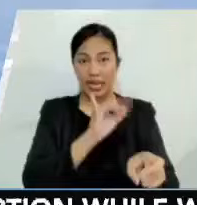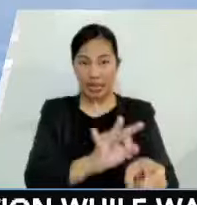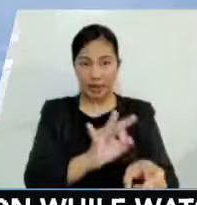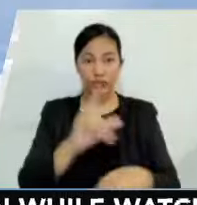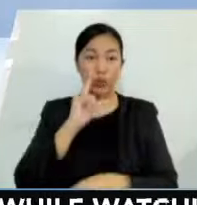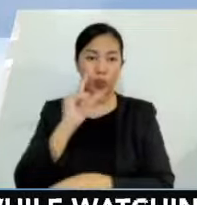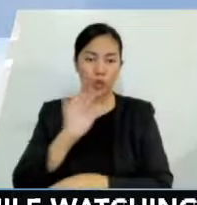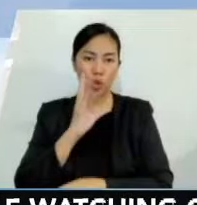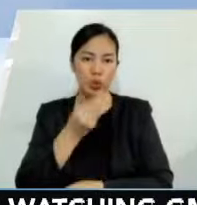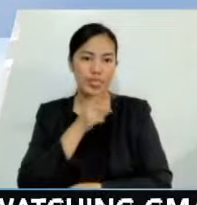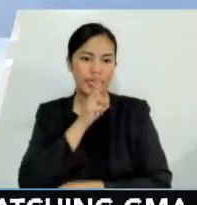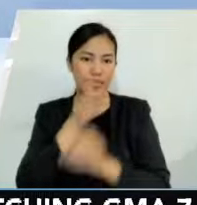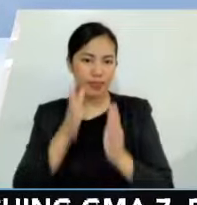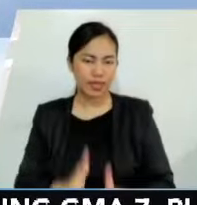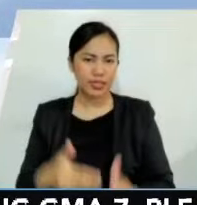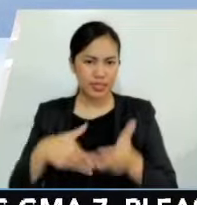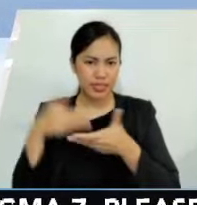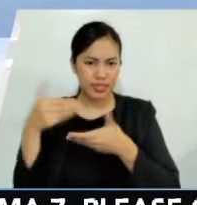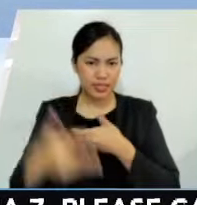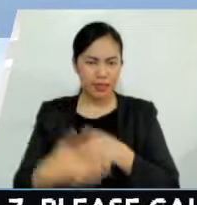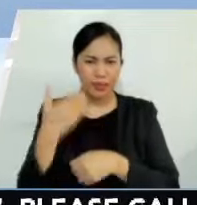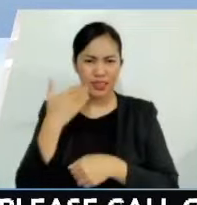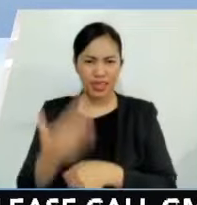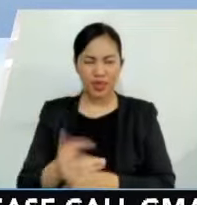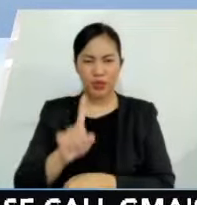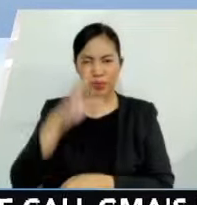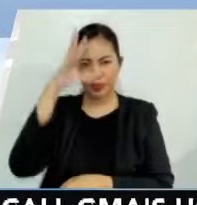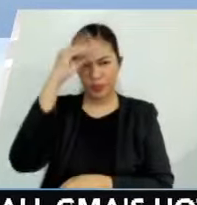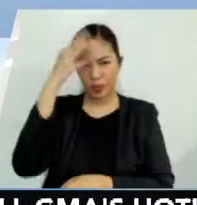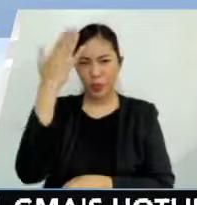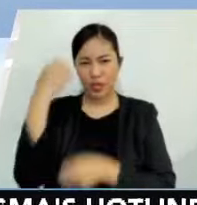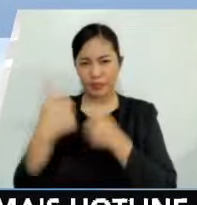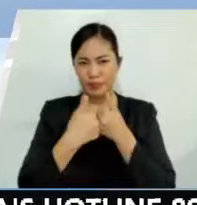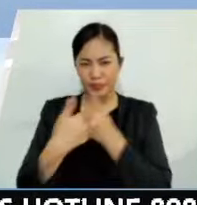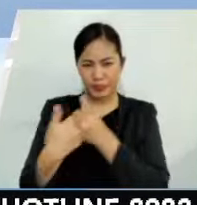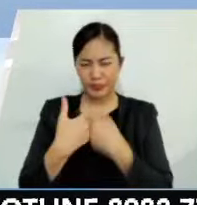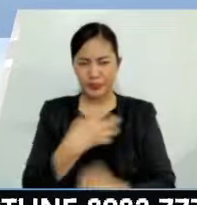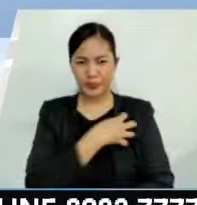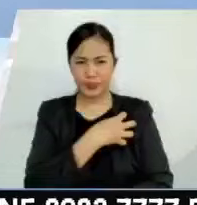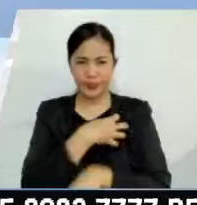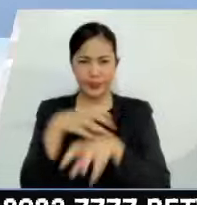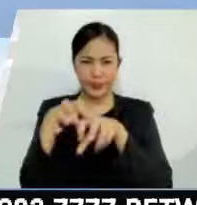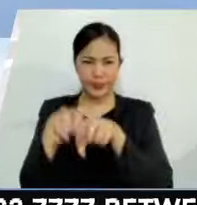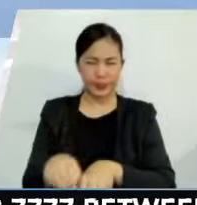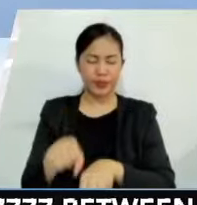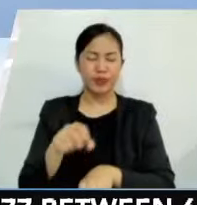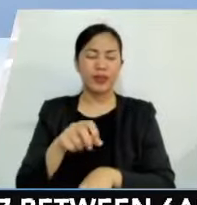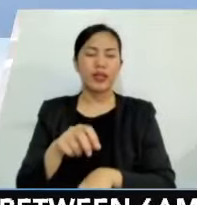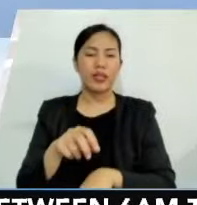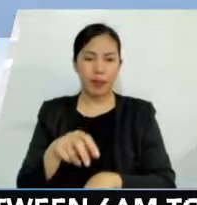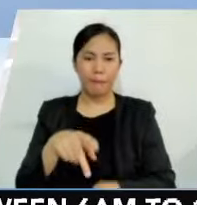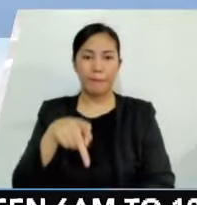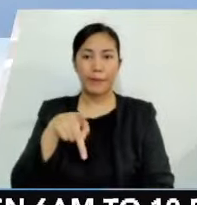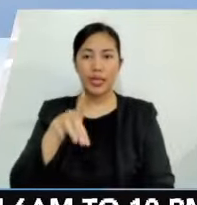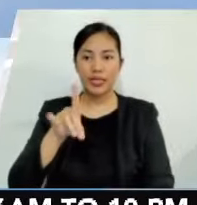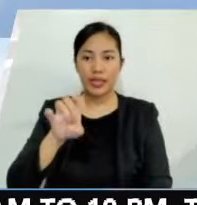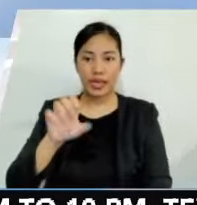Patay ang isang lalaki matapos manlaban sa mga pulis sa isinagawang entrapment operation ng Philippine Drug Enforcement Agency